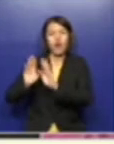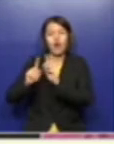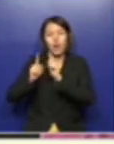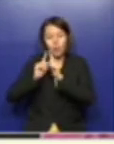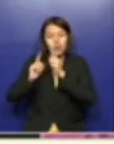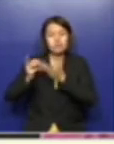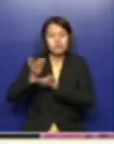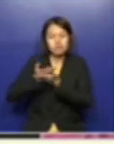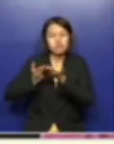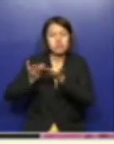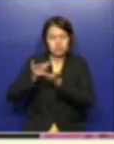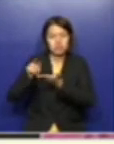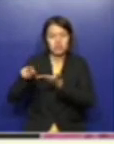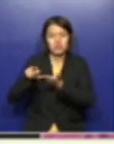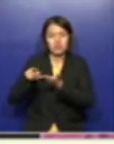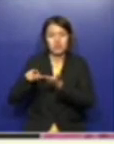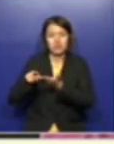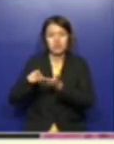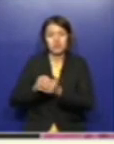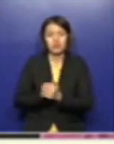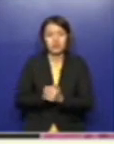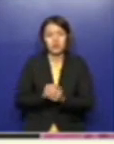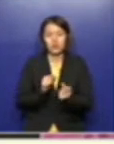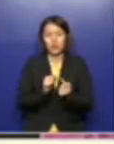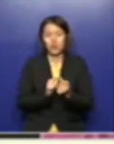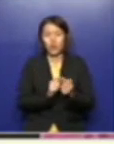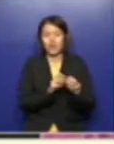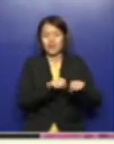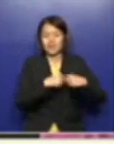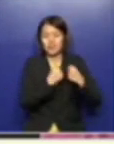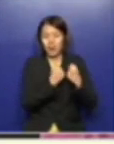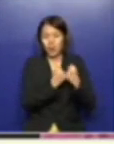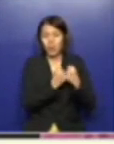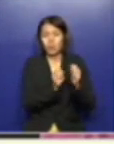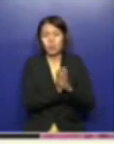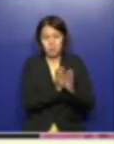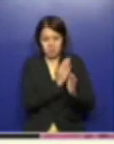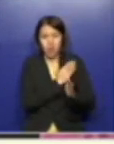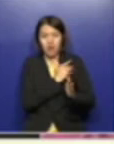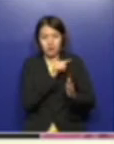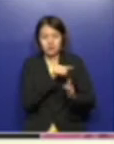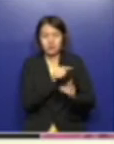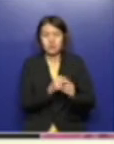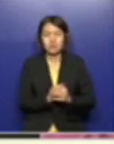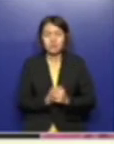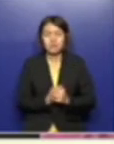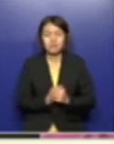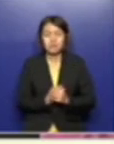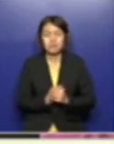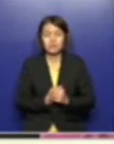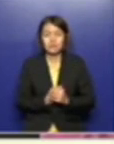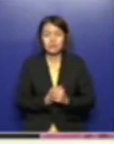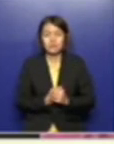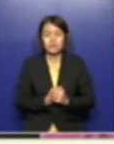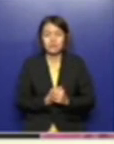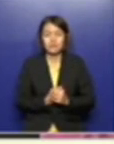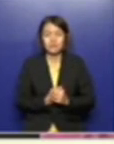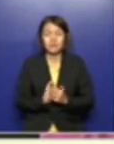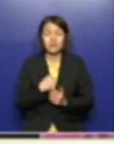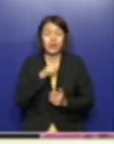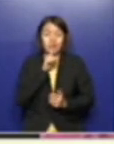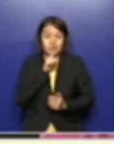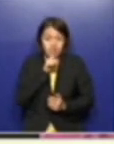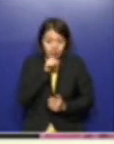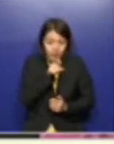ลือกับทางมหาเถรสมาคมให้เพื่อไปที่สอบได้ครับท่านประธานครับผมขอถา